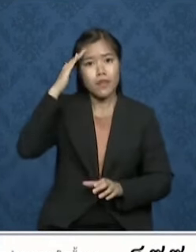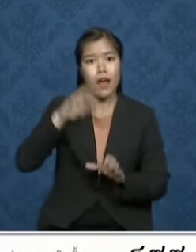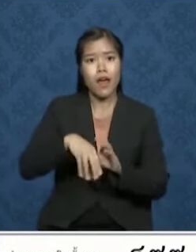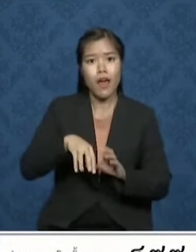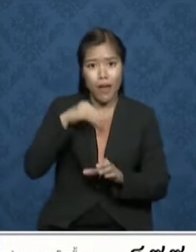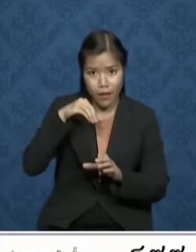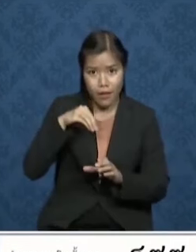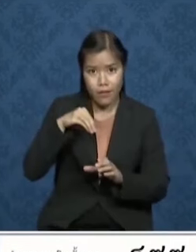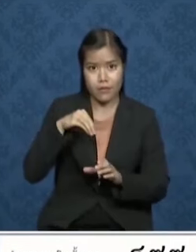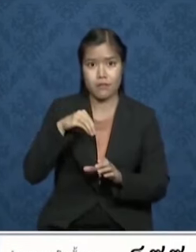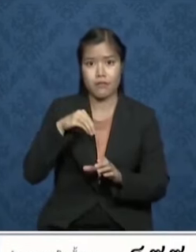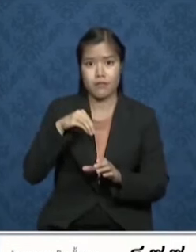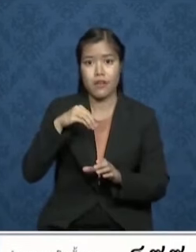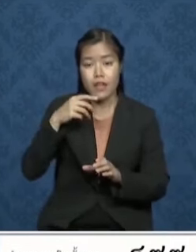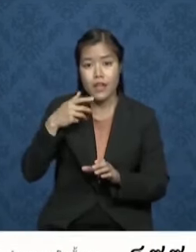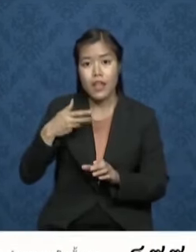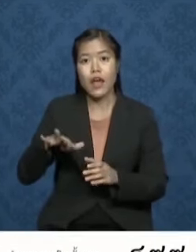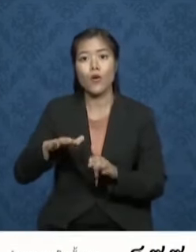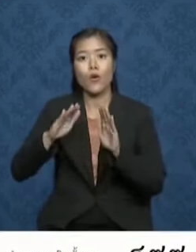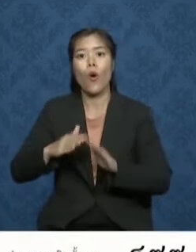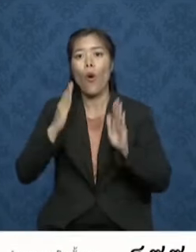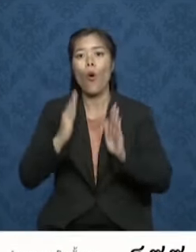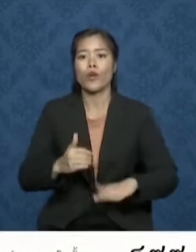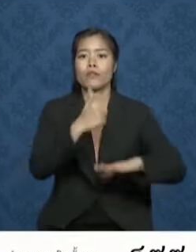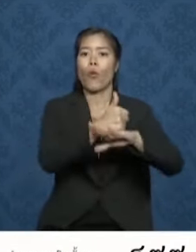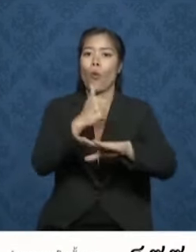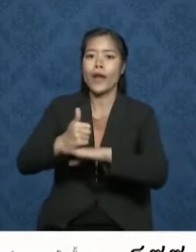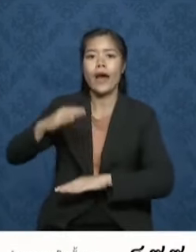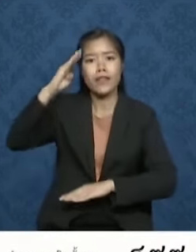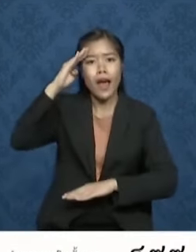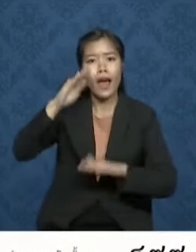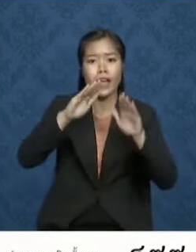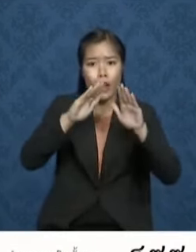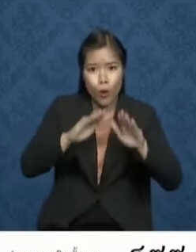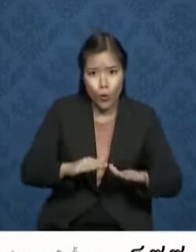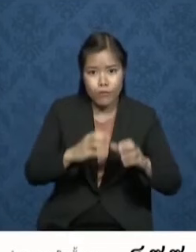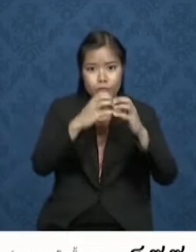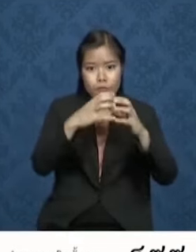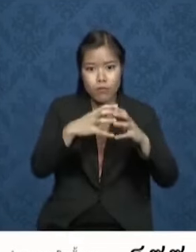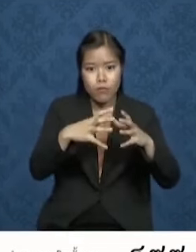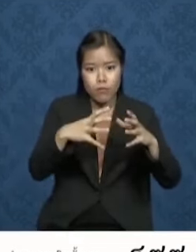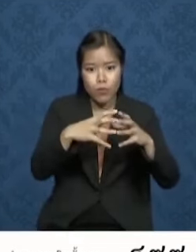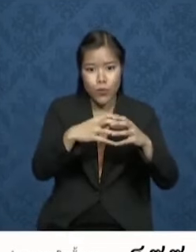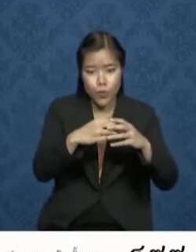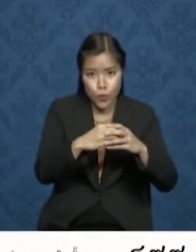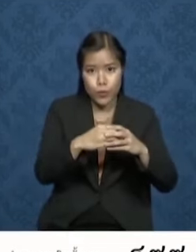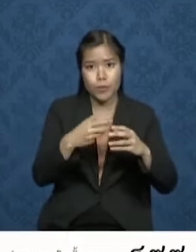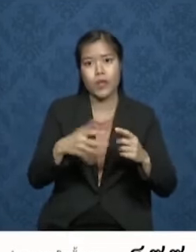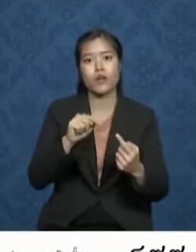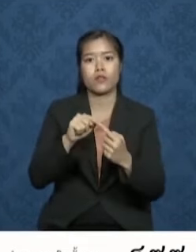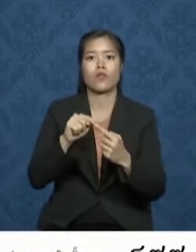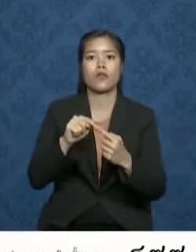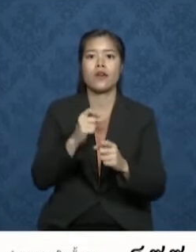ทหารสัญญบัตรชั้นระดับสูงแล้วก็อัตรากอรมนให้สอดคล้องกับบทบาทและภารกิจใน